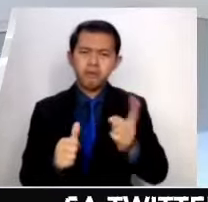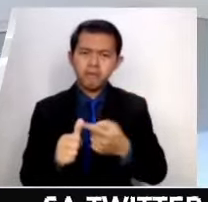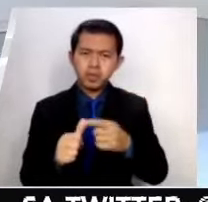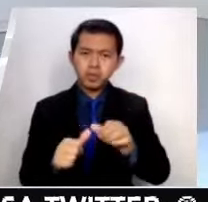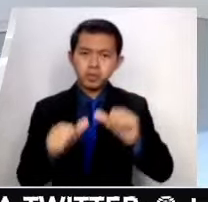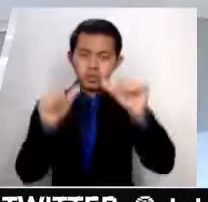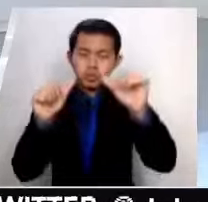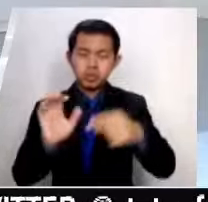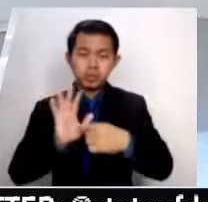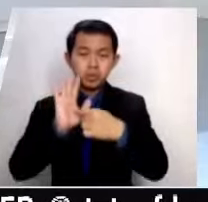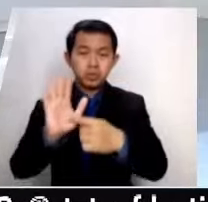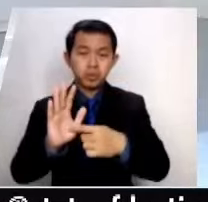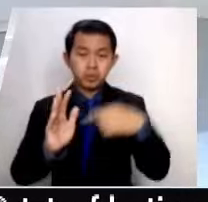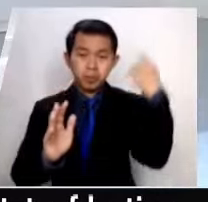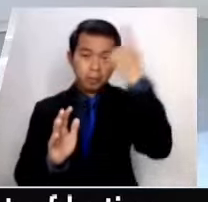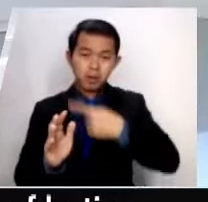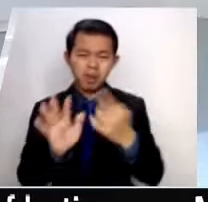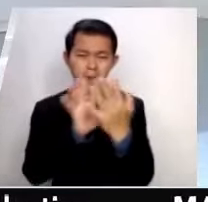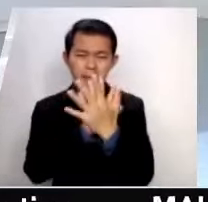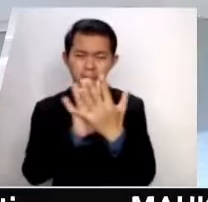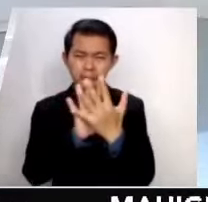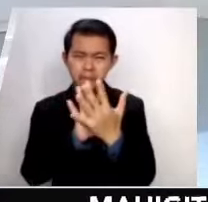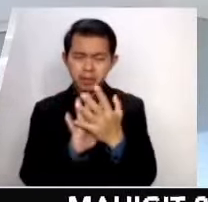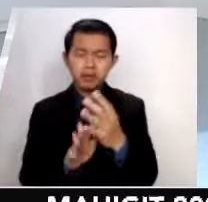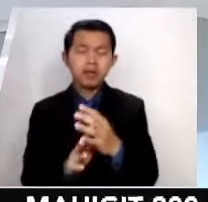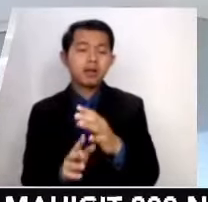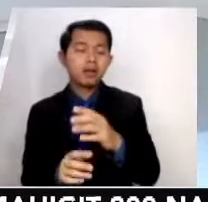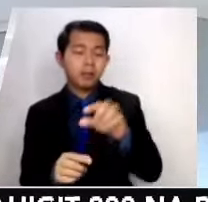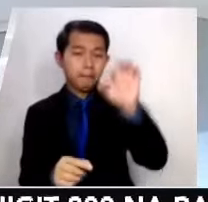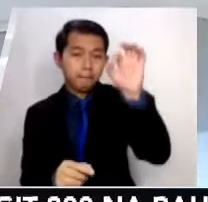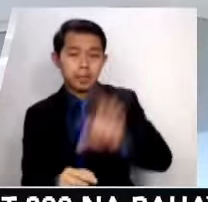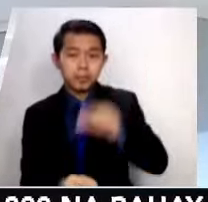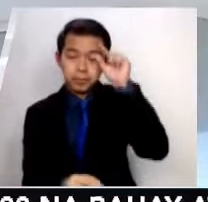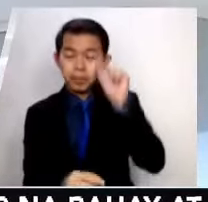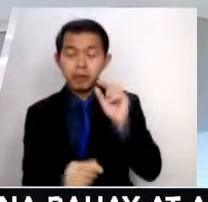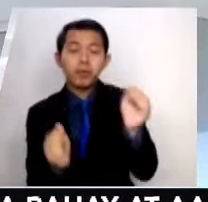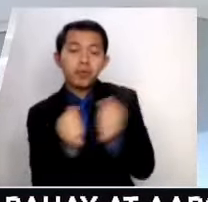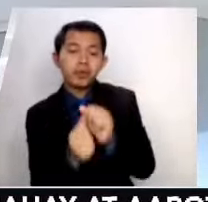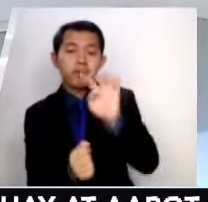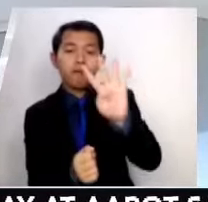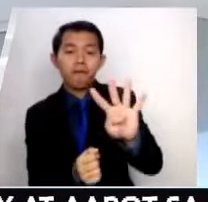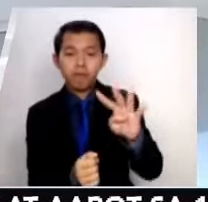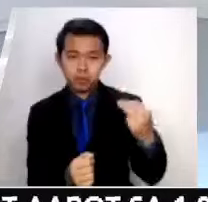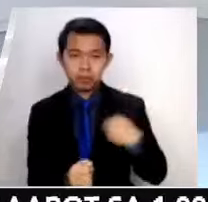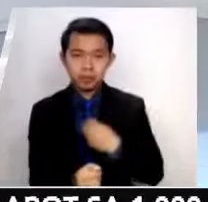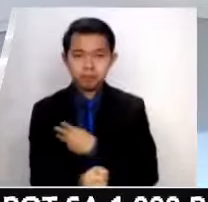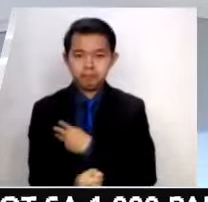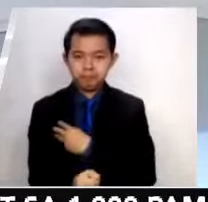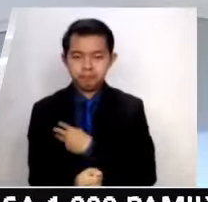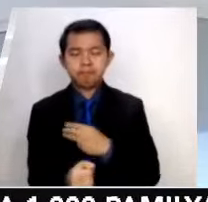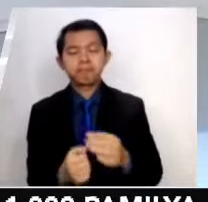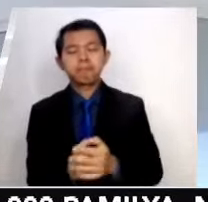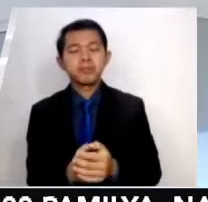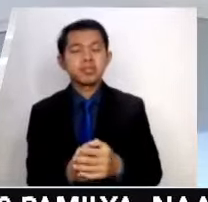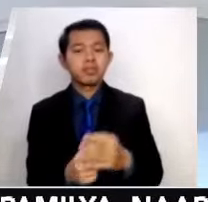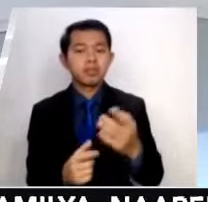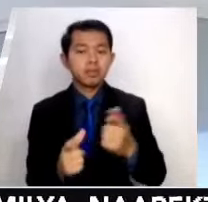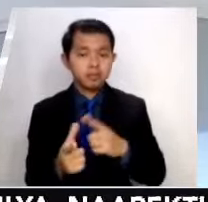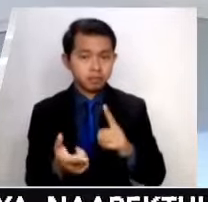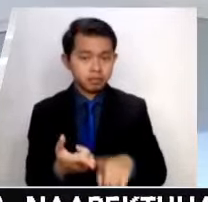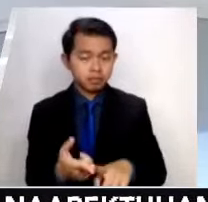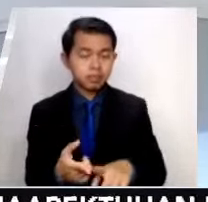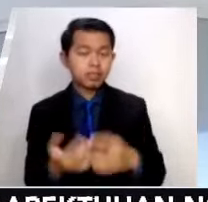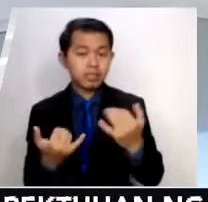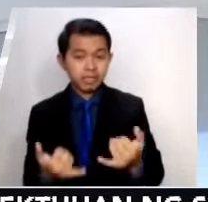Apollo kuloy at apat niyang kapwa akusado matapos mabatikos inilabas ng DG ang malinaw na